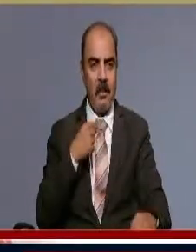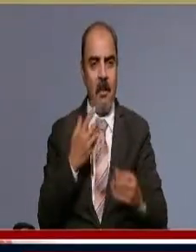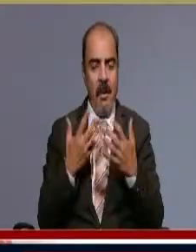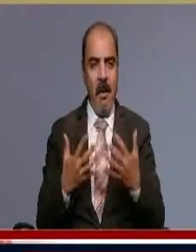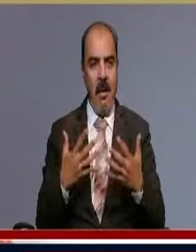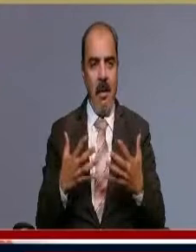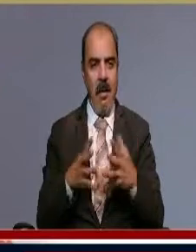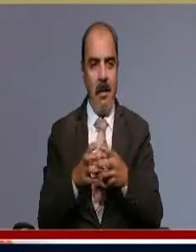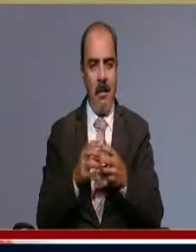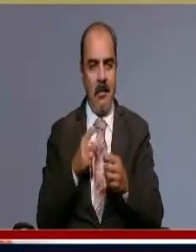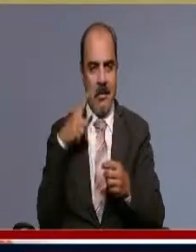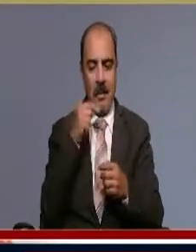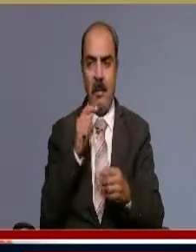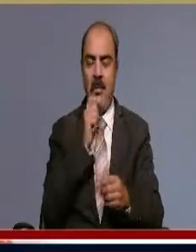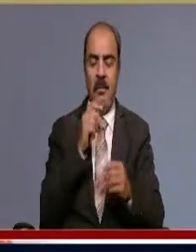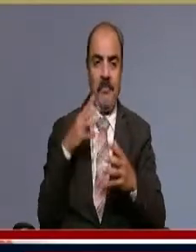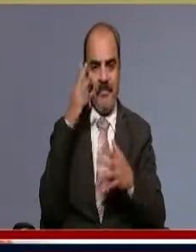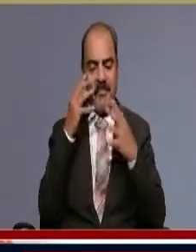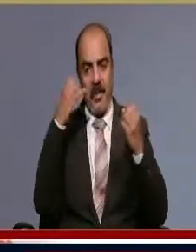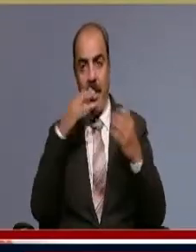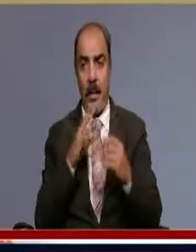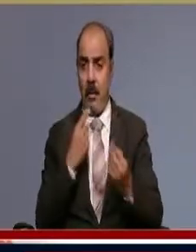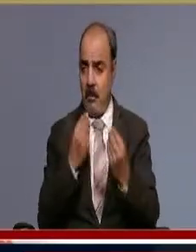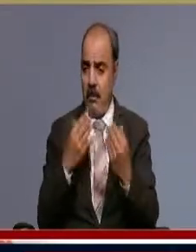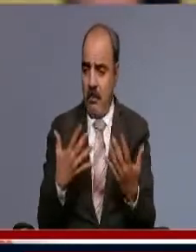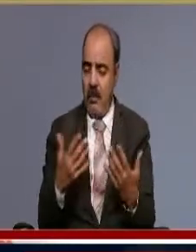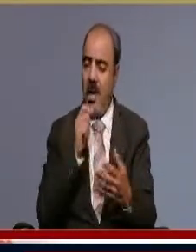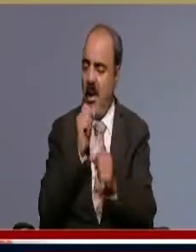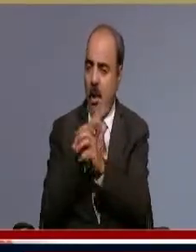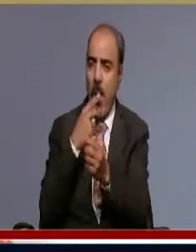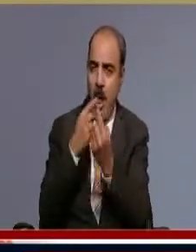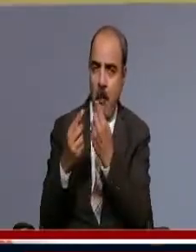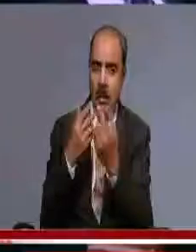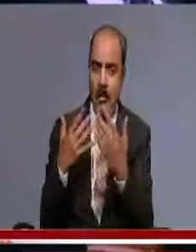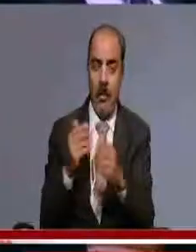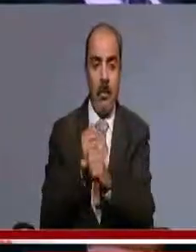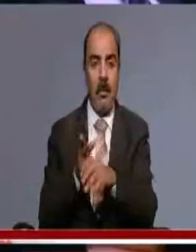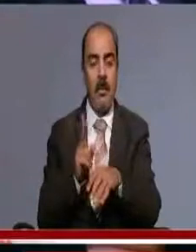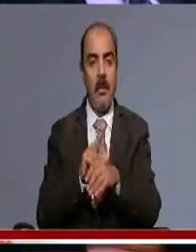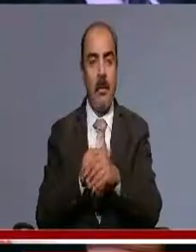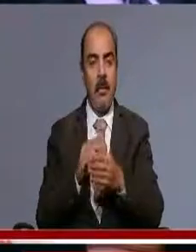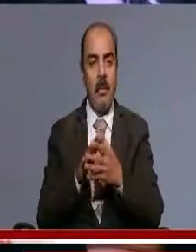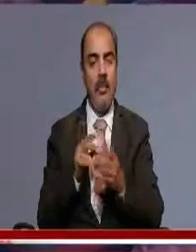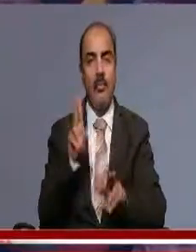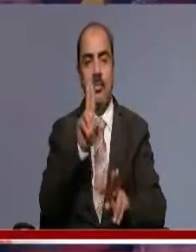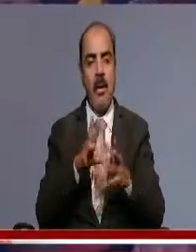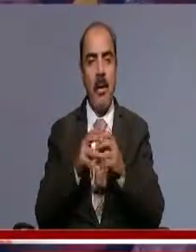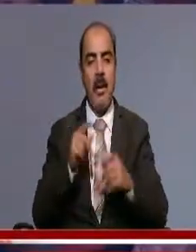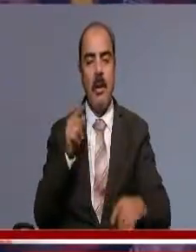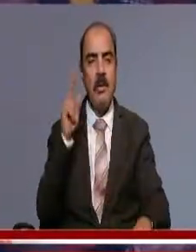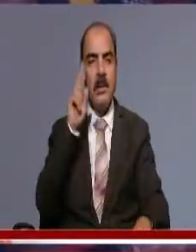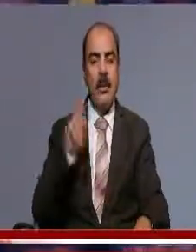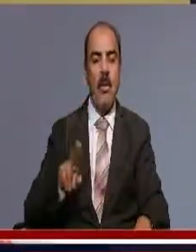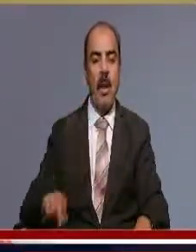فكنت بسالهم حضرتك قلت كام مره انا سايبه لكم البيت وماشيه. طبعا كلهم قالوا